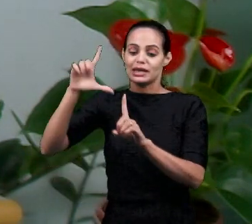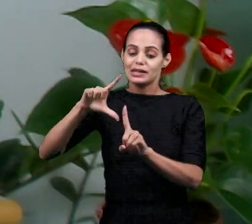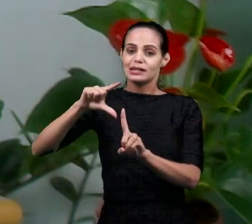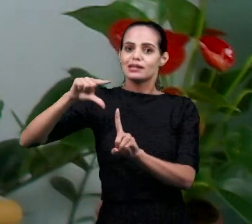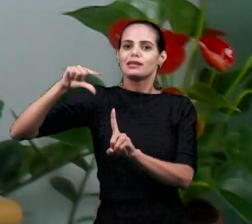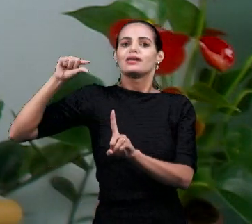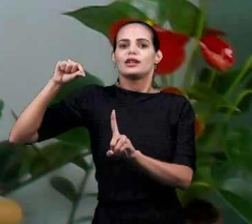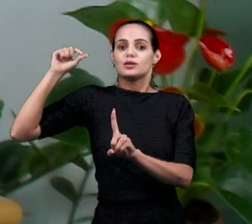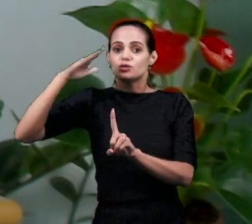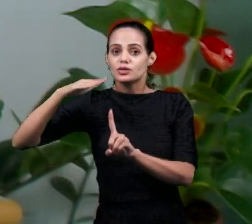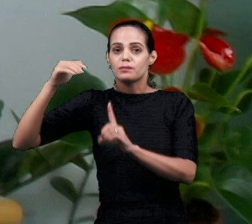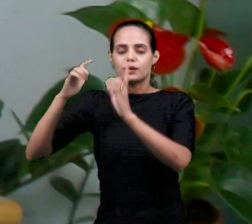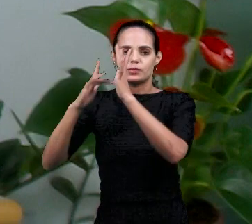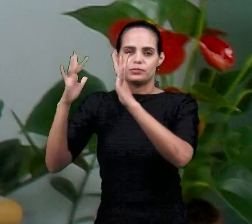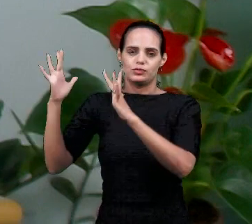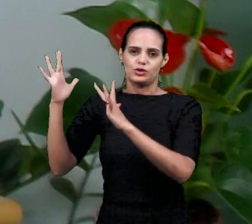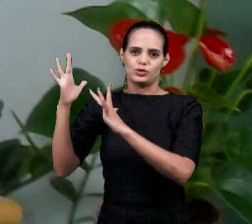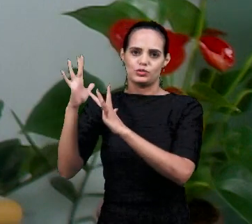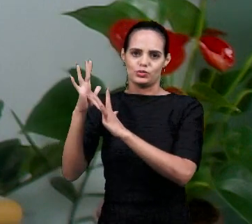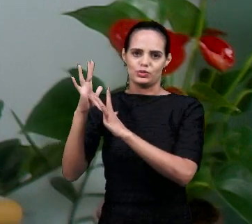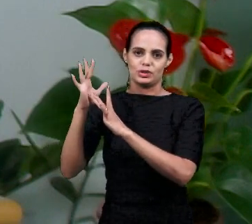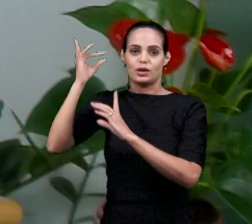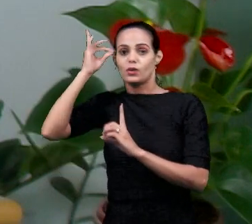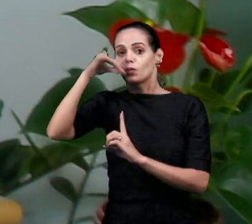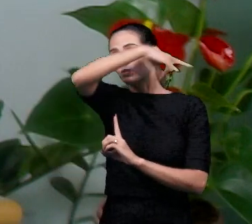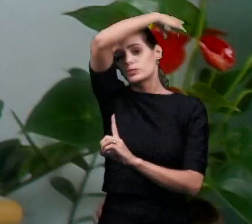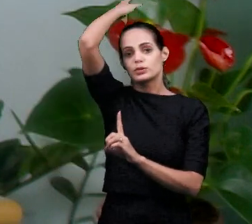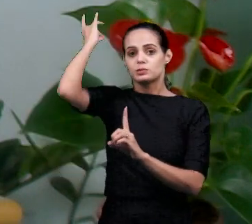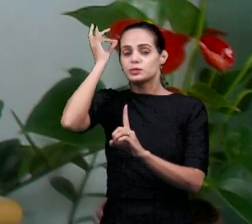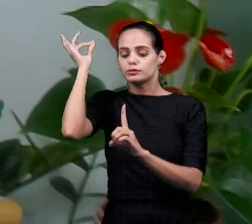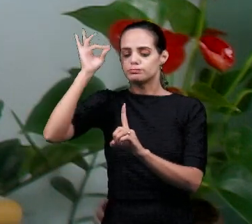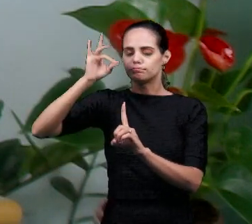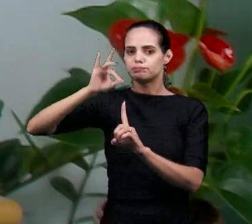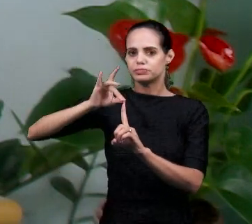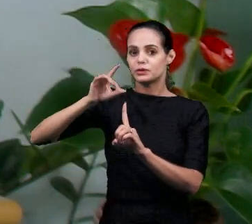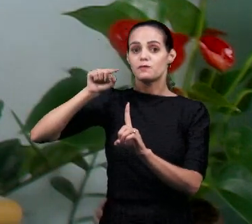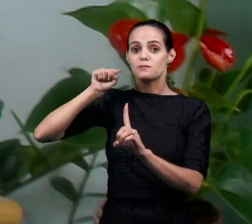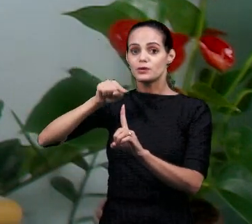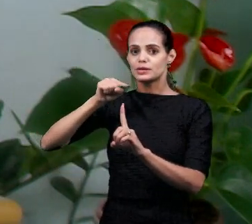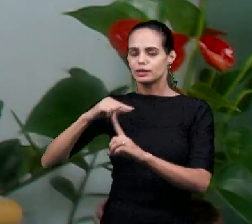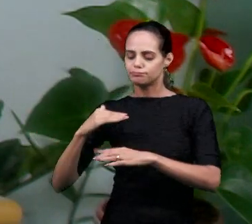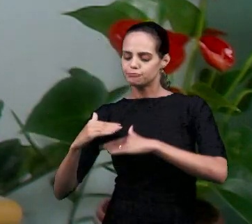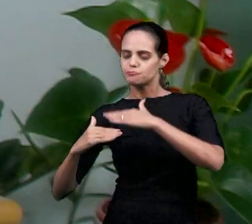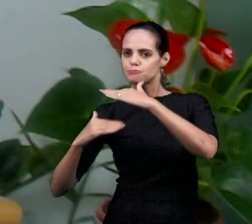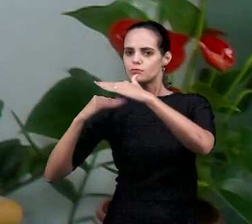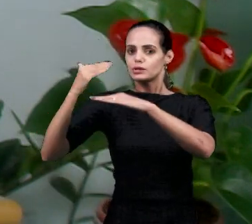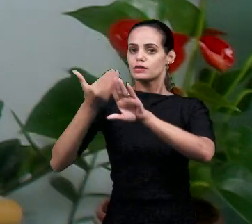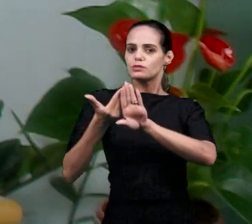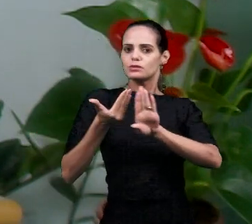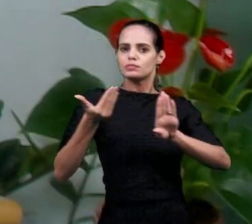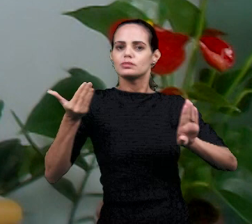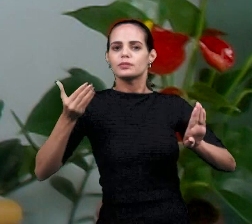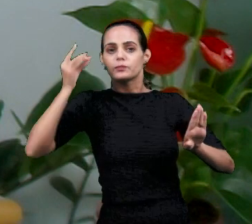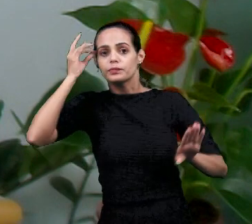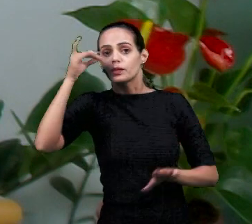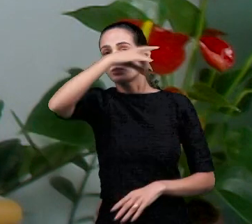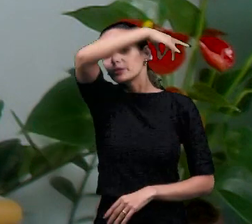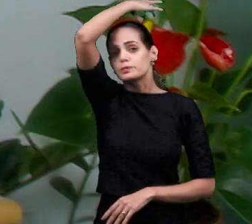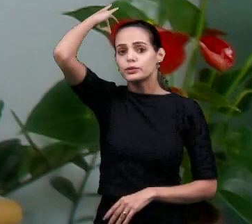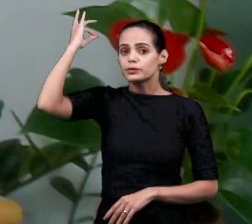sanctifié par le Saint-Esprit. C'est-à-dire, sanctifié, c'est d'être guidé par le Saint-Esprit. Ça